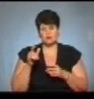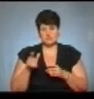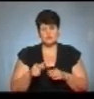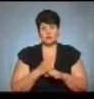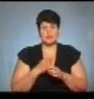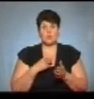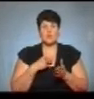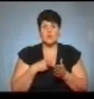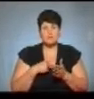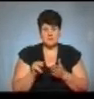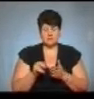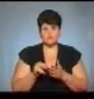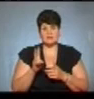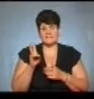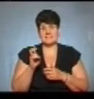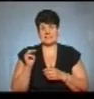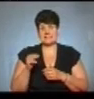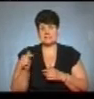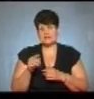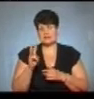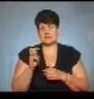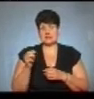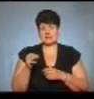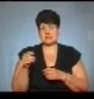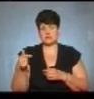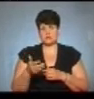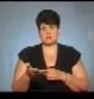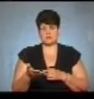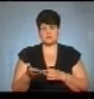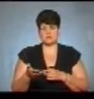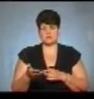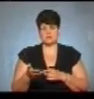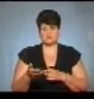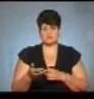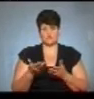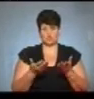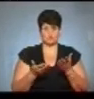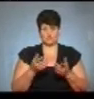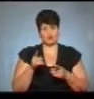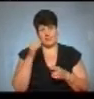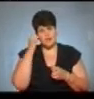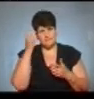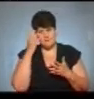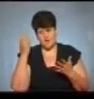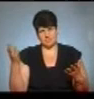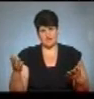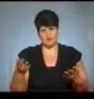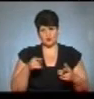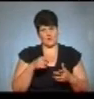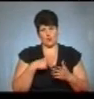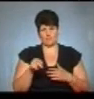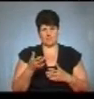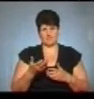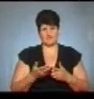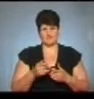купівлю автомобіля, який вартує там 200 тисяч гривень чи 300 тисяч гривень, ну, дуже сумнівно, що вона не пам'ятає, що вона його